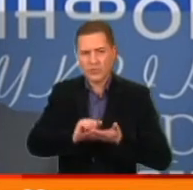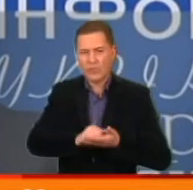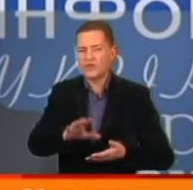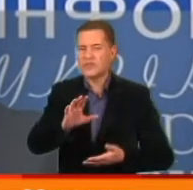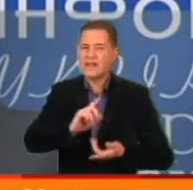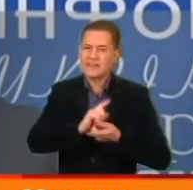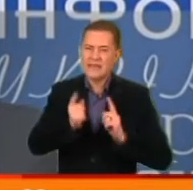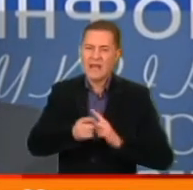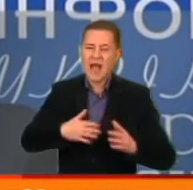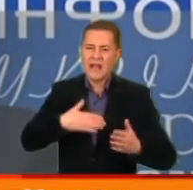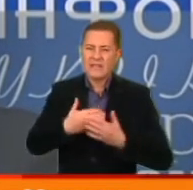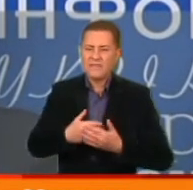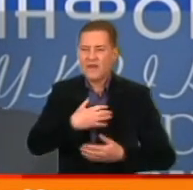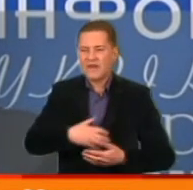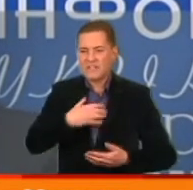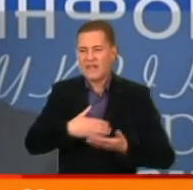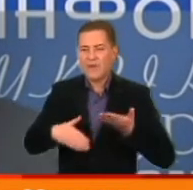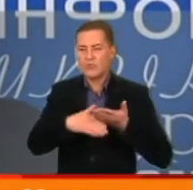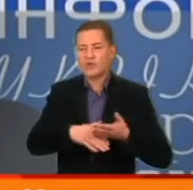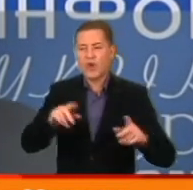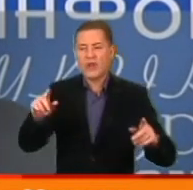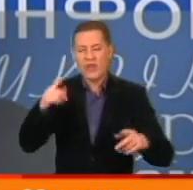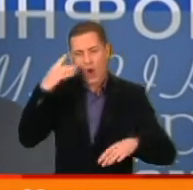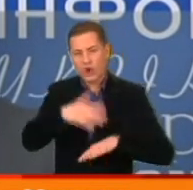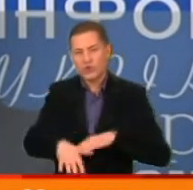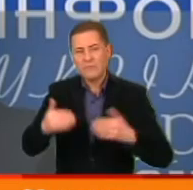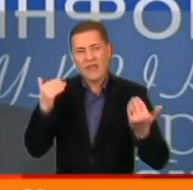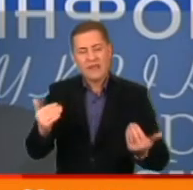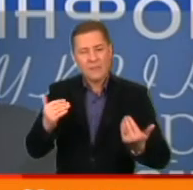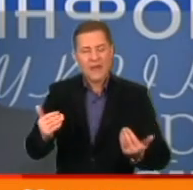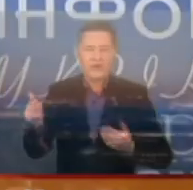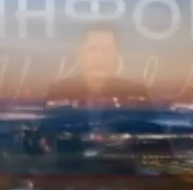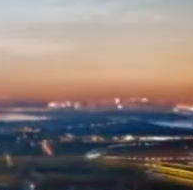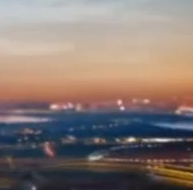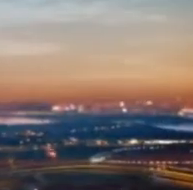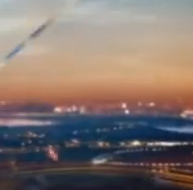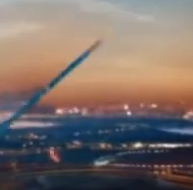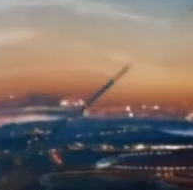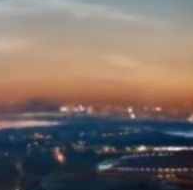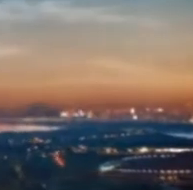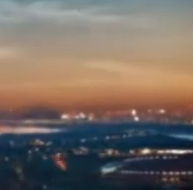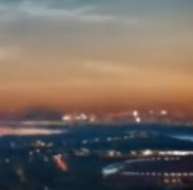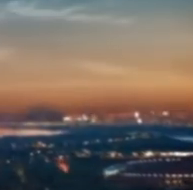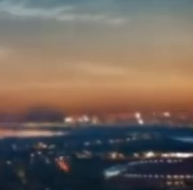була дуже важливим інструментом творення розуміння теперішнього, минулого і творення майбутнього.